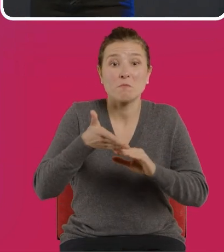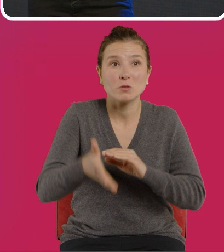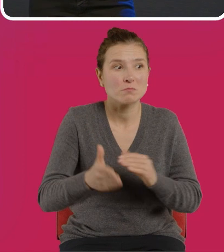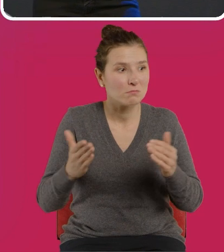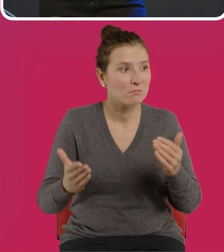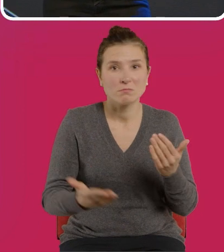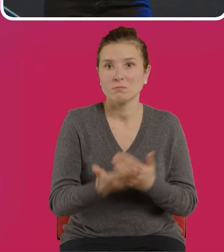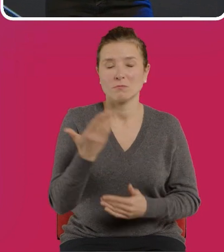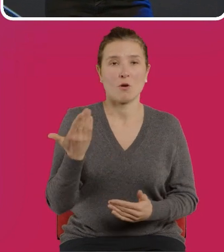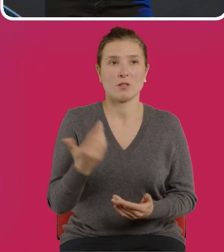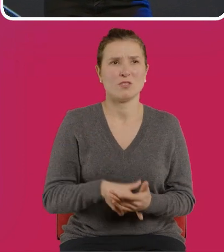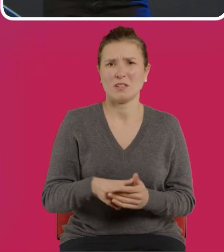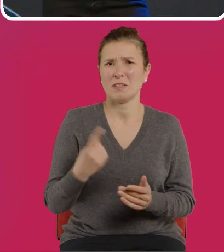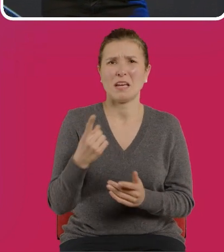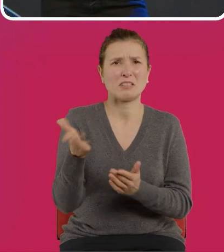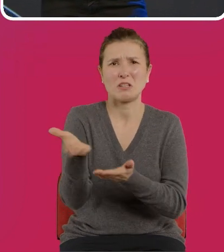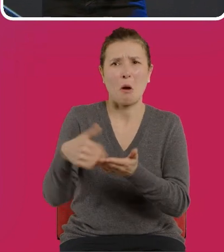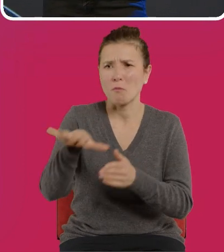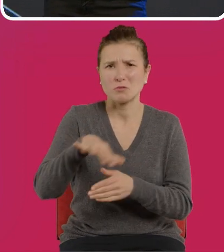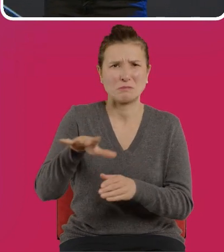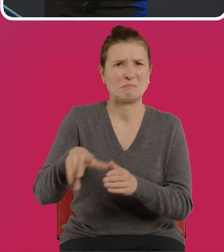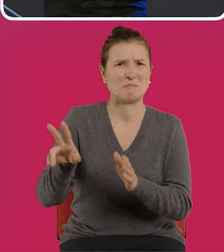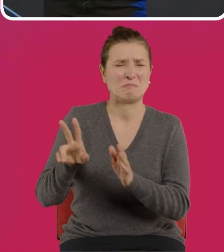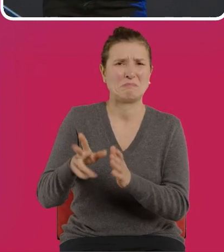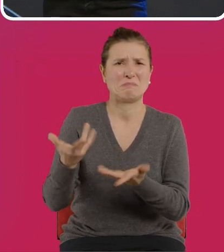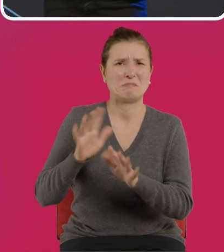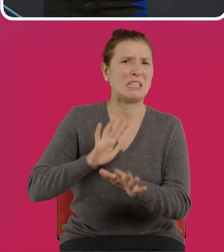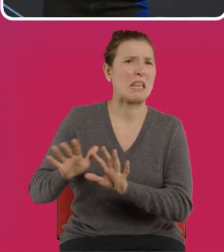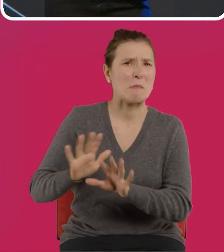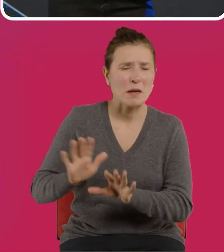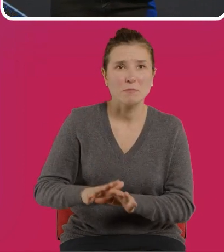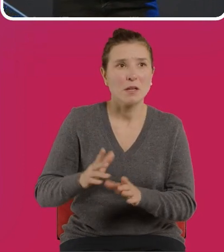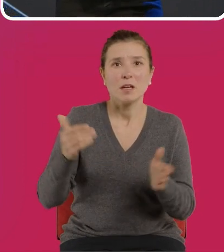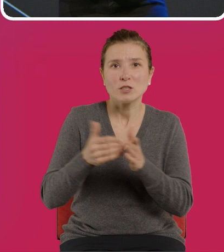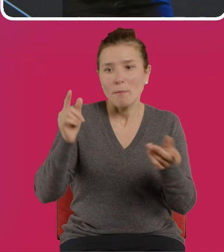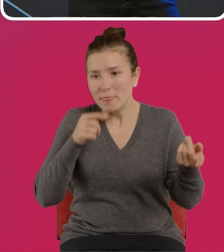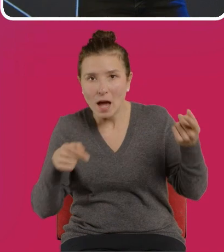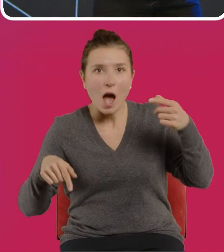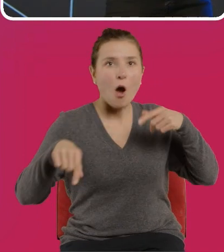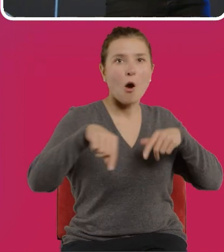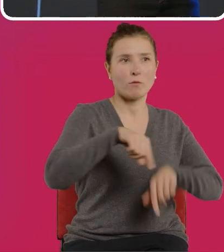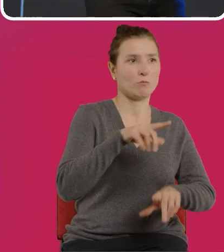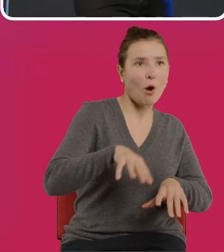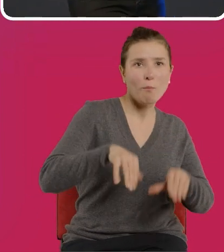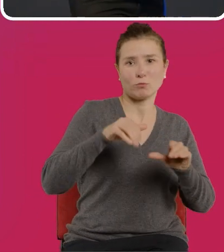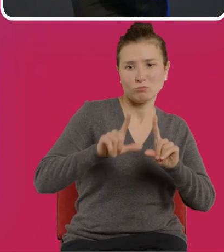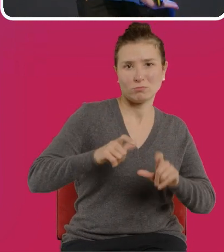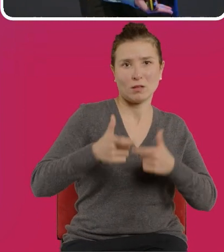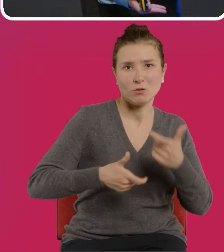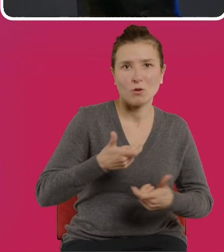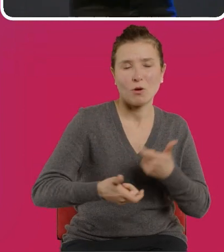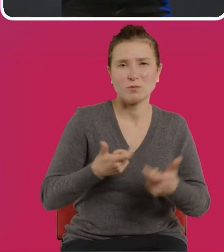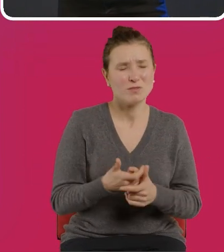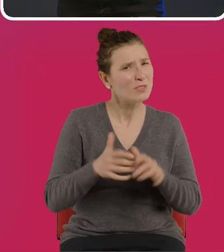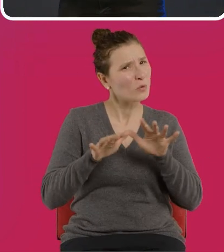totalnie zaniedbaliśmy jakiś tam obszar i nagle musimy wszystko to odkręcać od samego początku, popełni się bardzo dużo